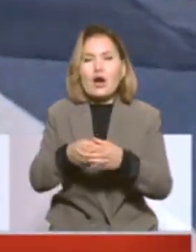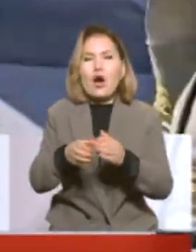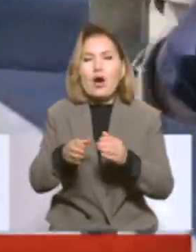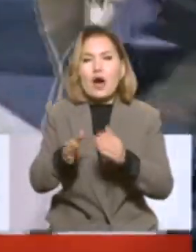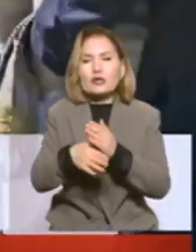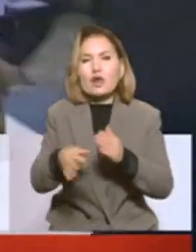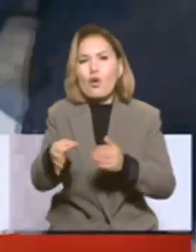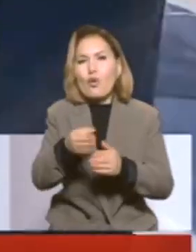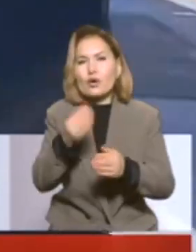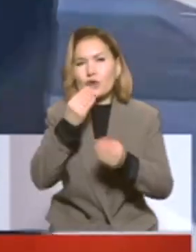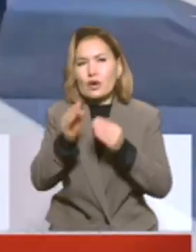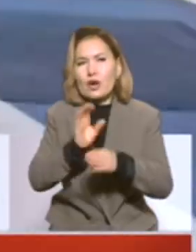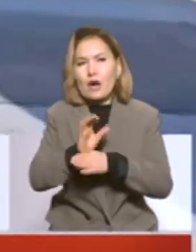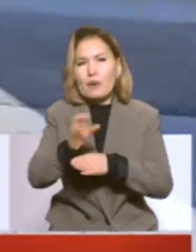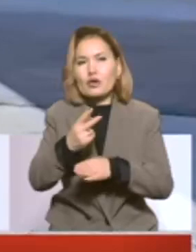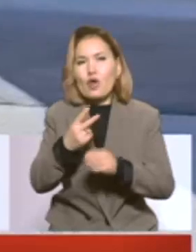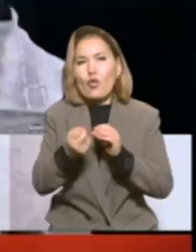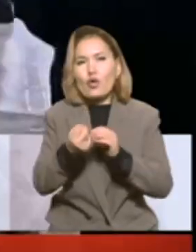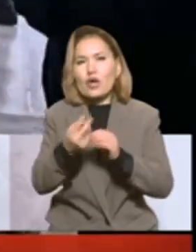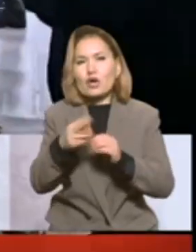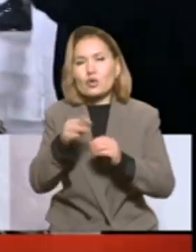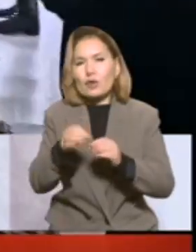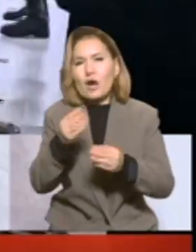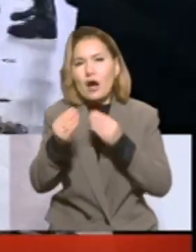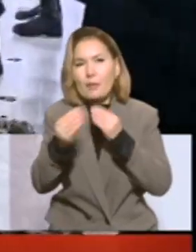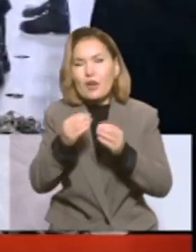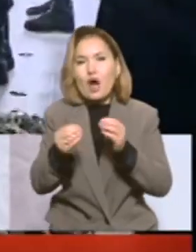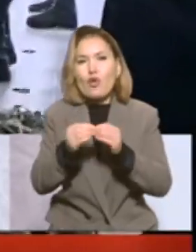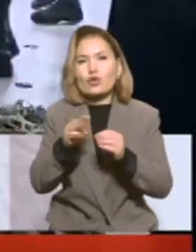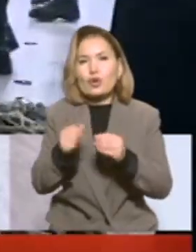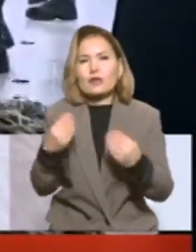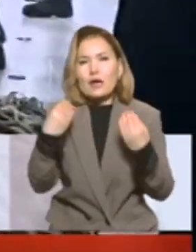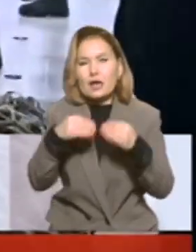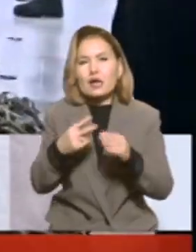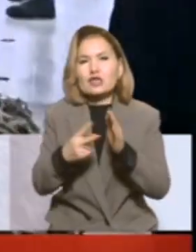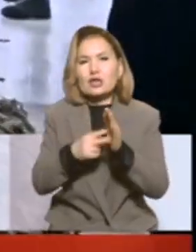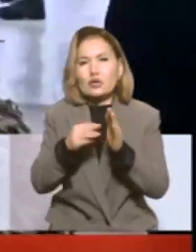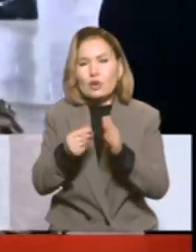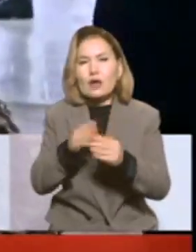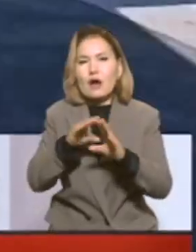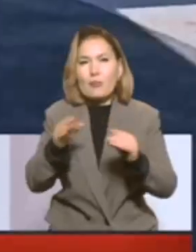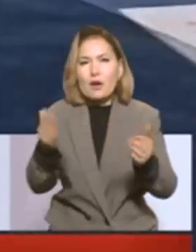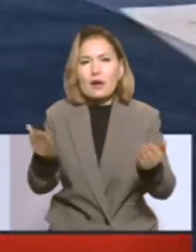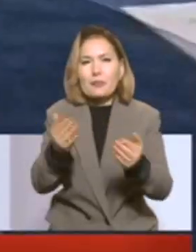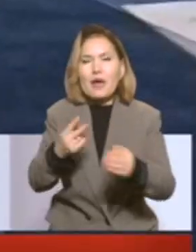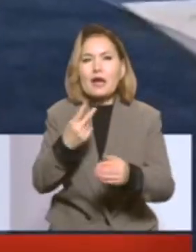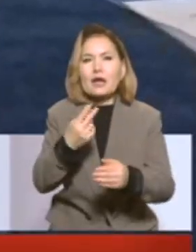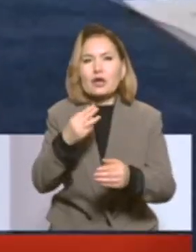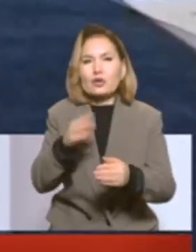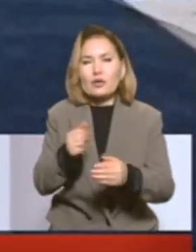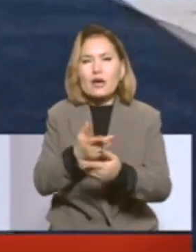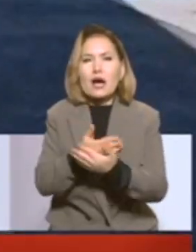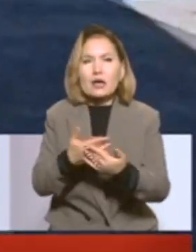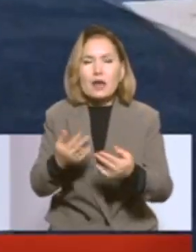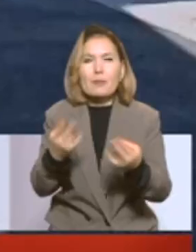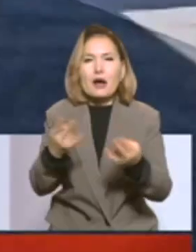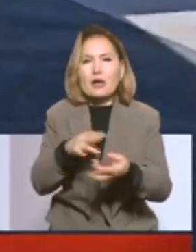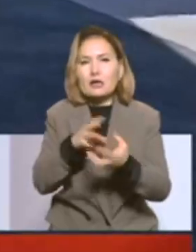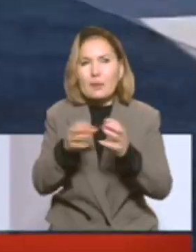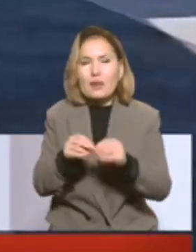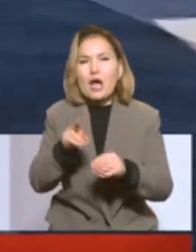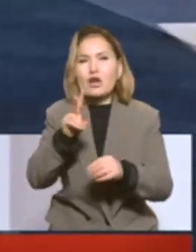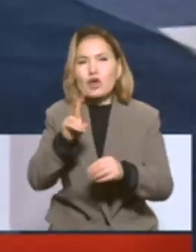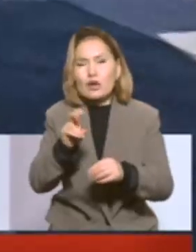гуманитарлық көмек жіберді. Оның ішінде 12 тонна азық-түлік, 10 тоннаға жуық киім, 7 тонна гигиеналық заттар, 2 тоннадан астам тұрмысқа қажетті заттар мен